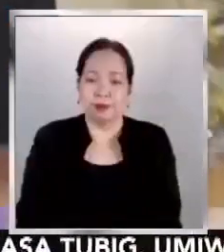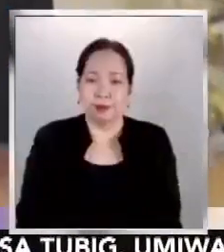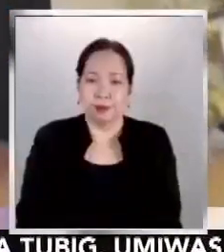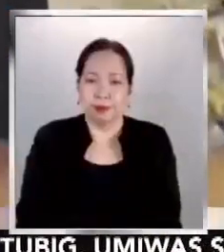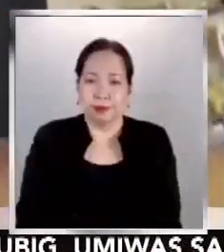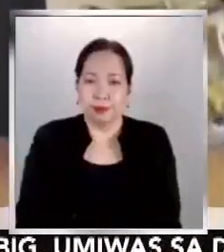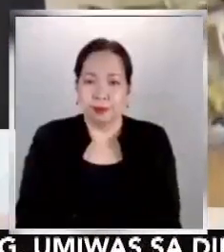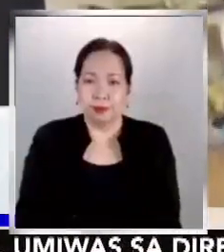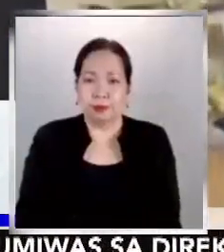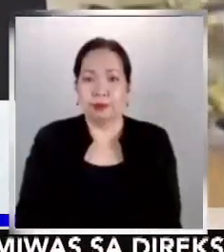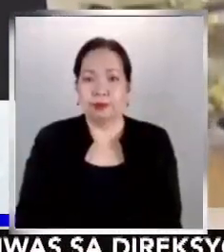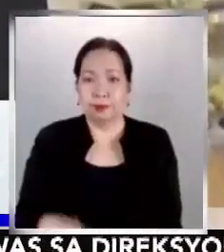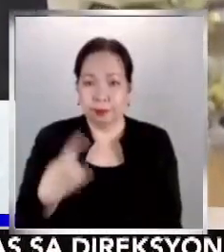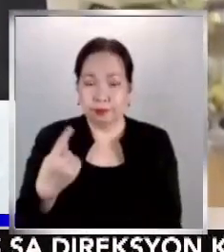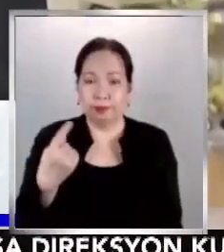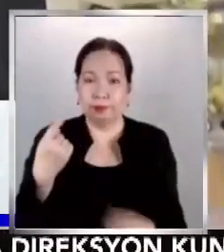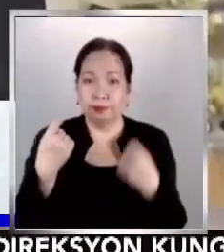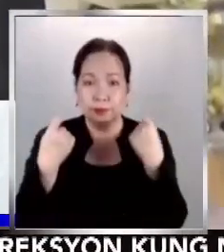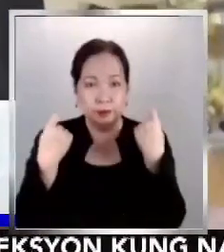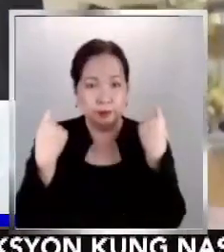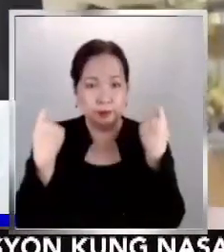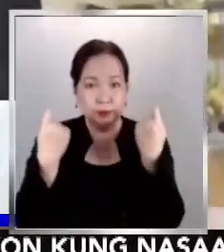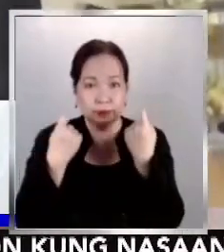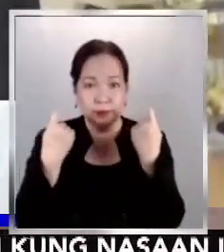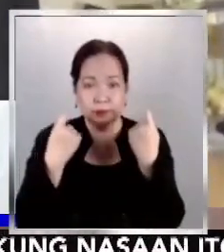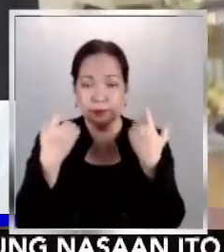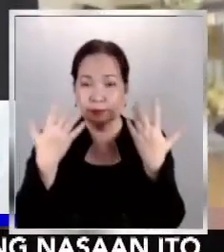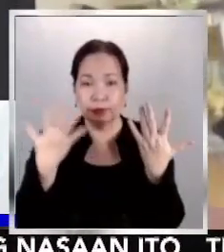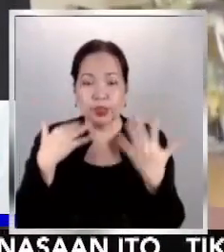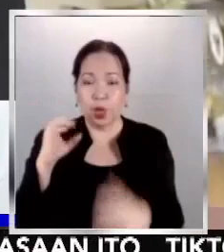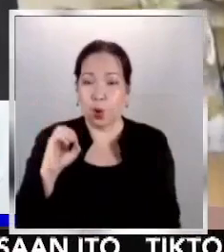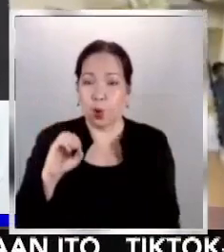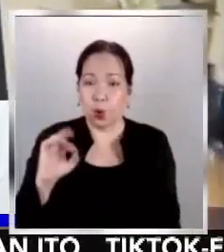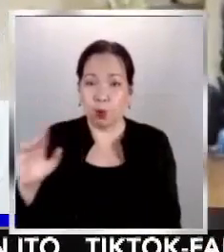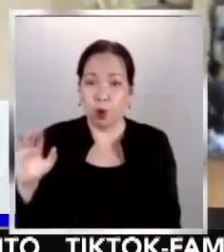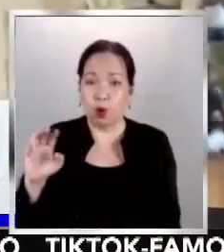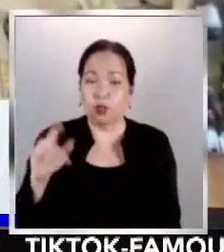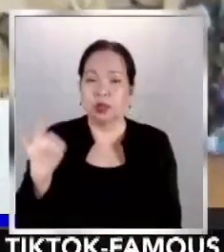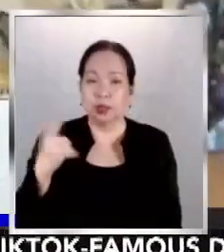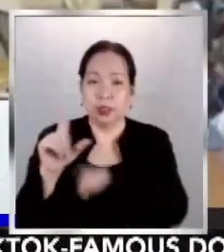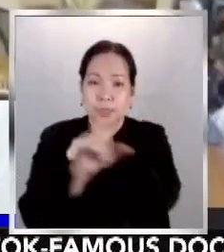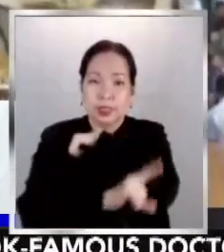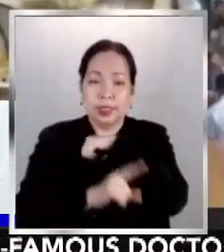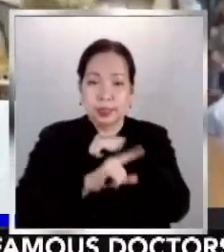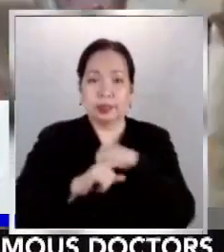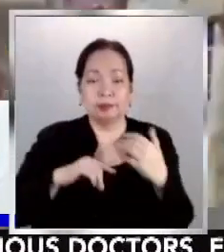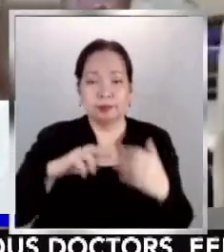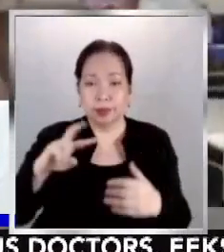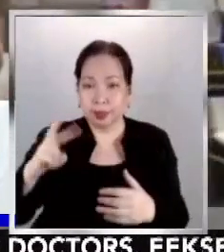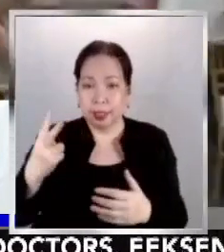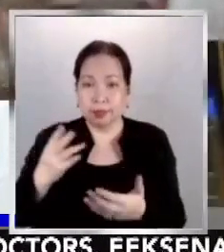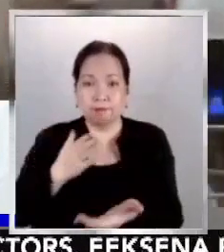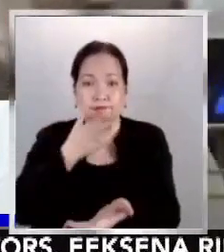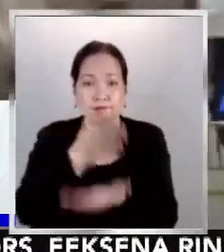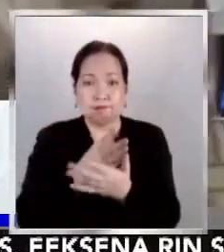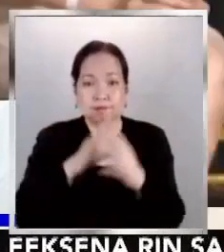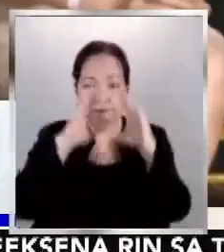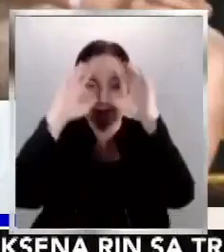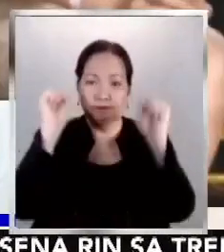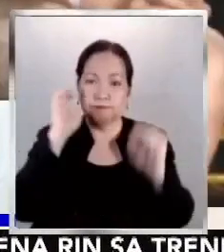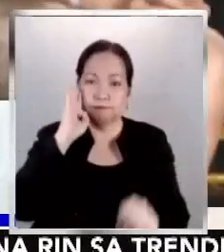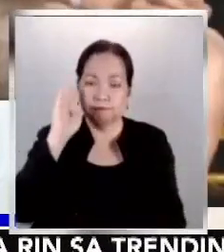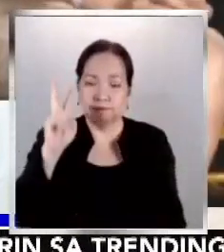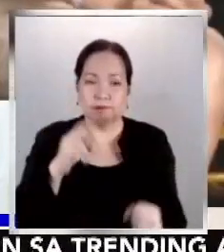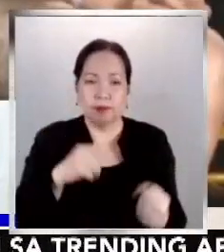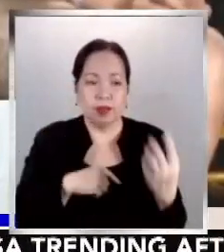Pagdiriwang ng 75th Charter Day naman ng Ormoc City sa Leyte pa rin ang sunod na pinuntahan ni Pangulong Marcos. Sinalubong siya ng mag-asawang